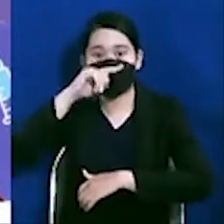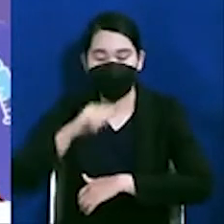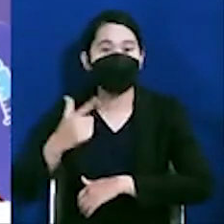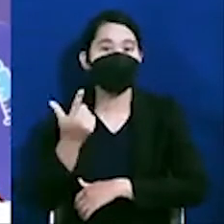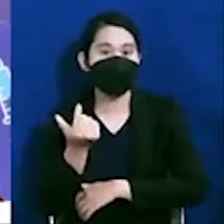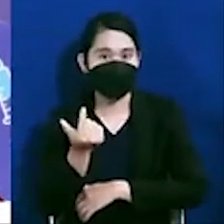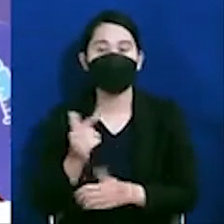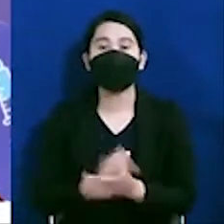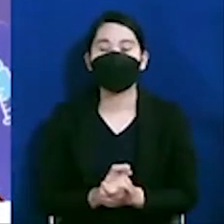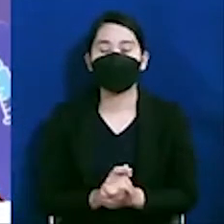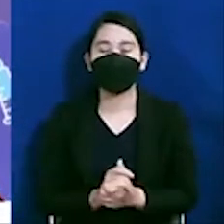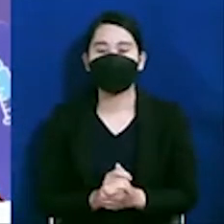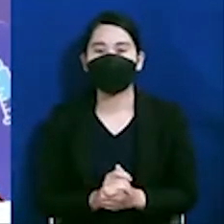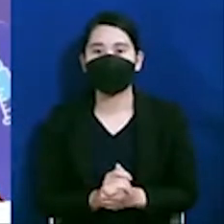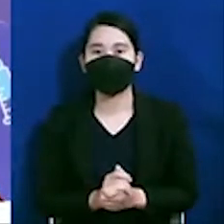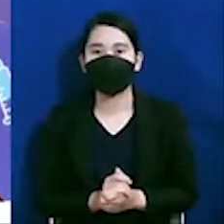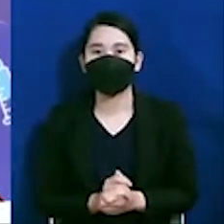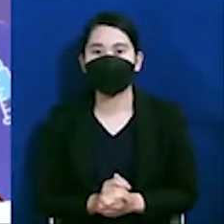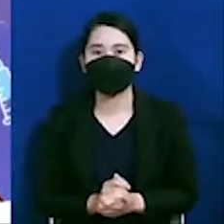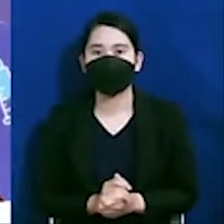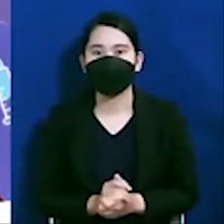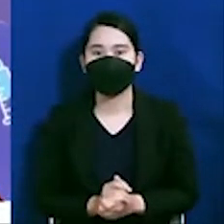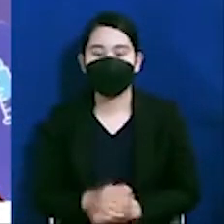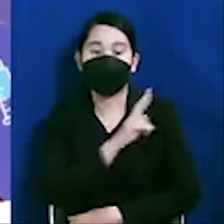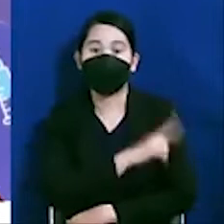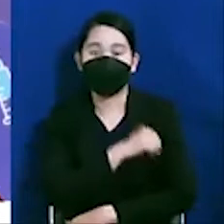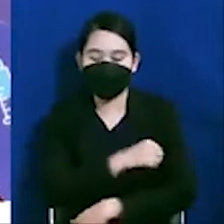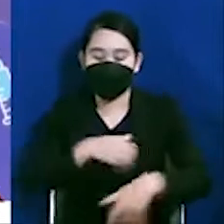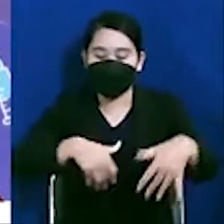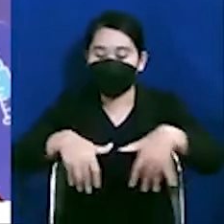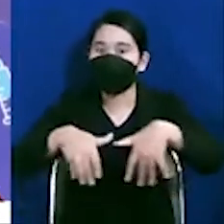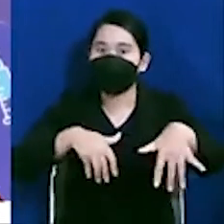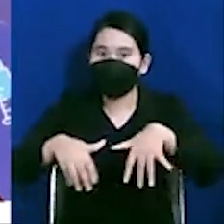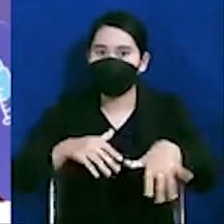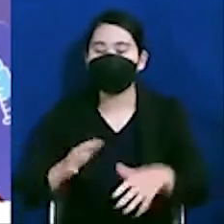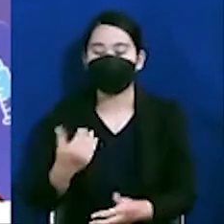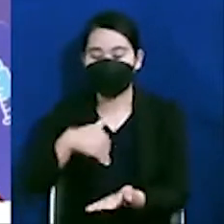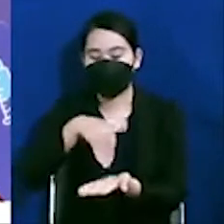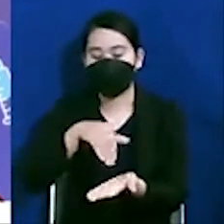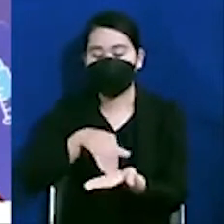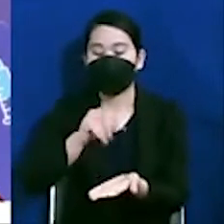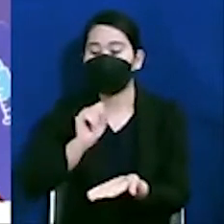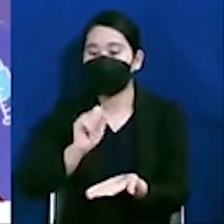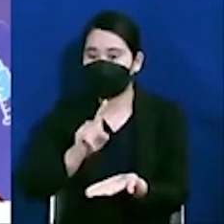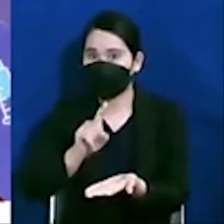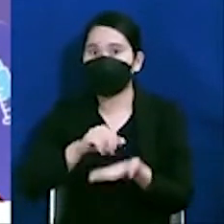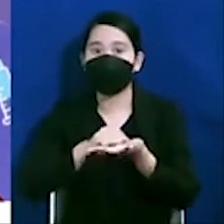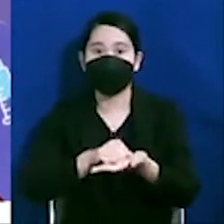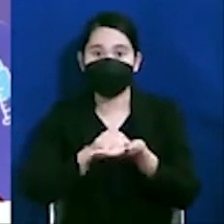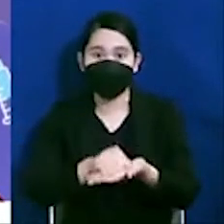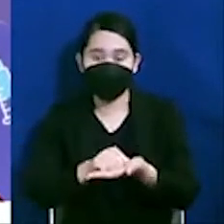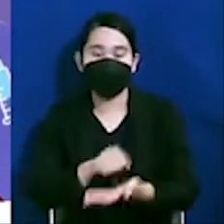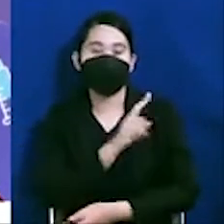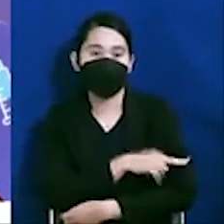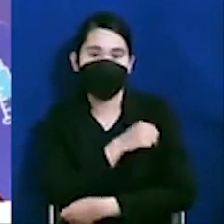แล้วเรามีระบบคลินิกชุมชนอบอุ่นในกทมมีศูนย์เอ่อ 0ของ